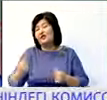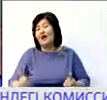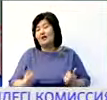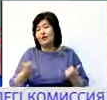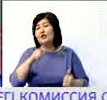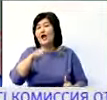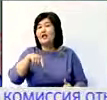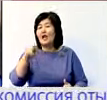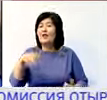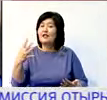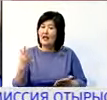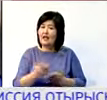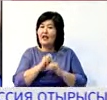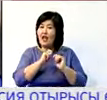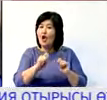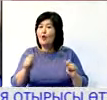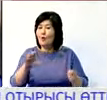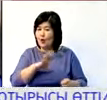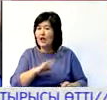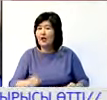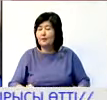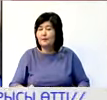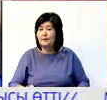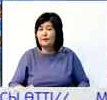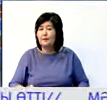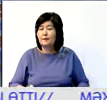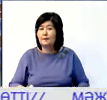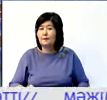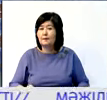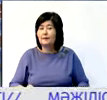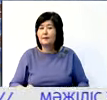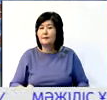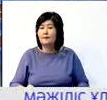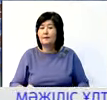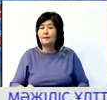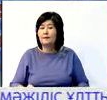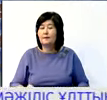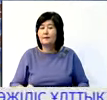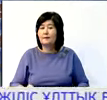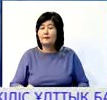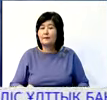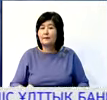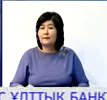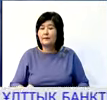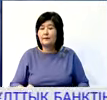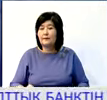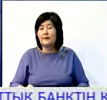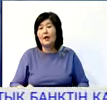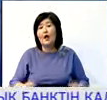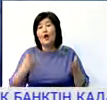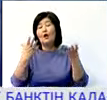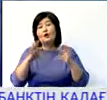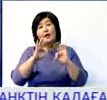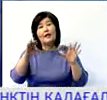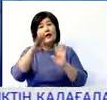үшін номинацияларына ие болды. Асқар Тәжип, Бауыржан Қожамұратов, Қанат Махамбетов, Қызылорда телеарнасы, Шиелі ауданынан. Күндізгі